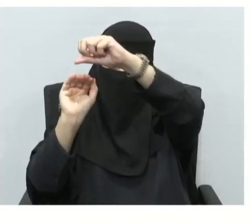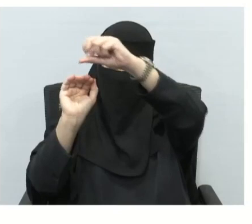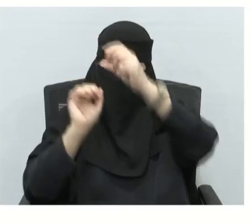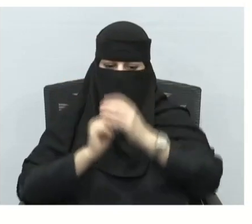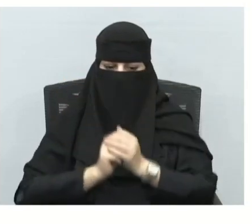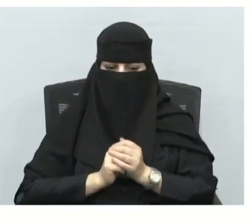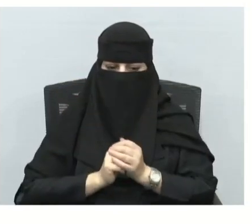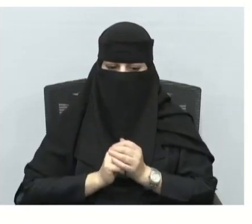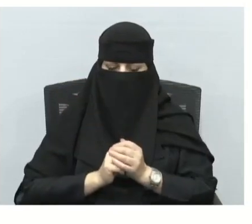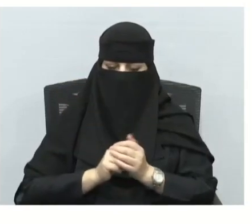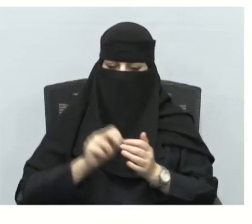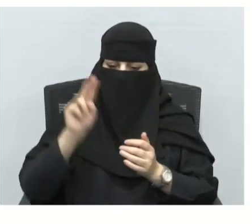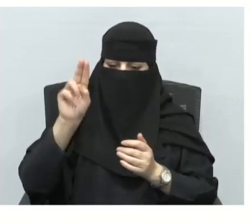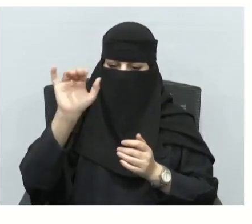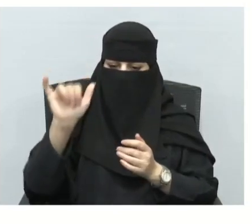تفاح